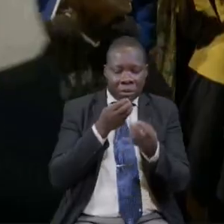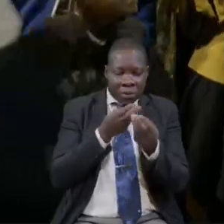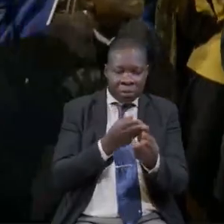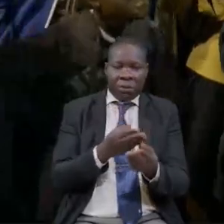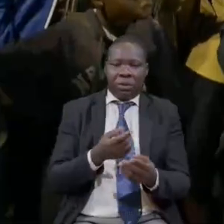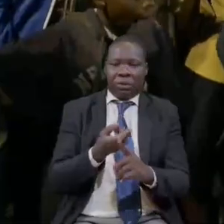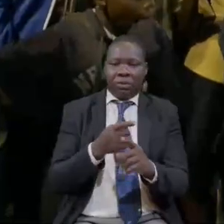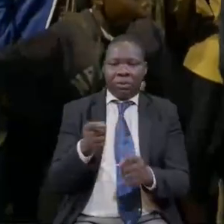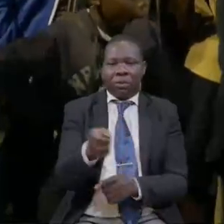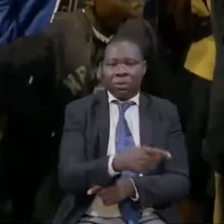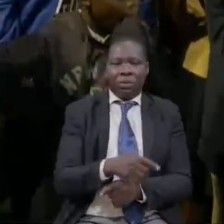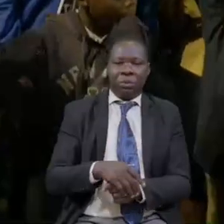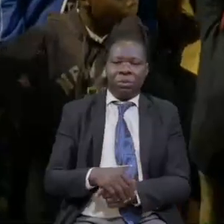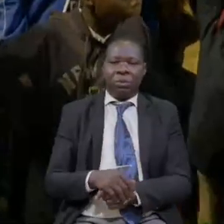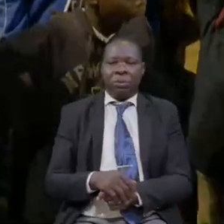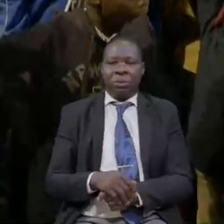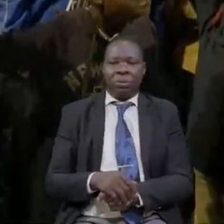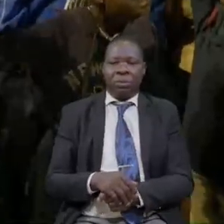vos coordonnées.